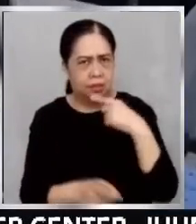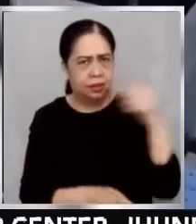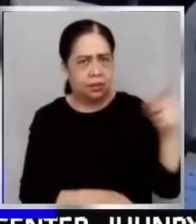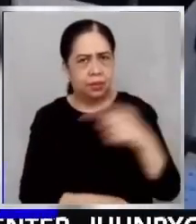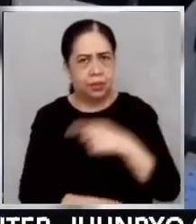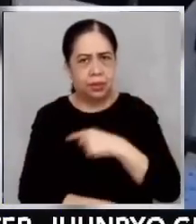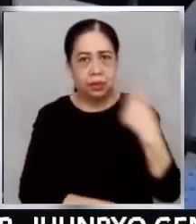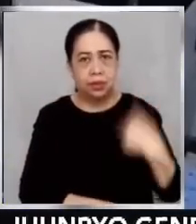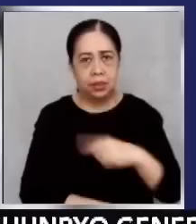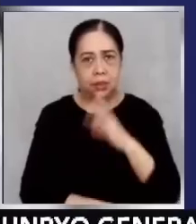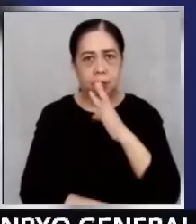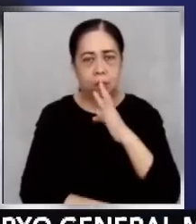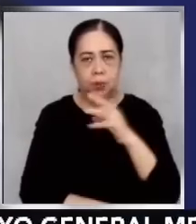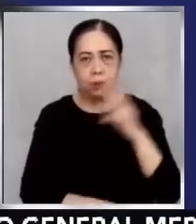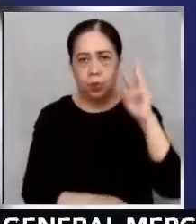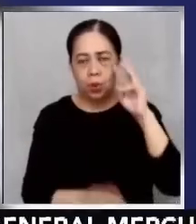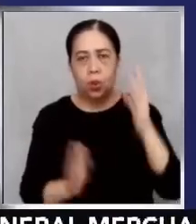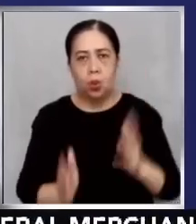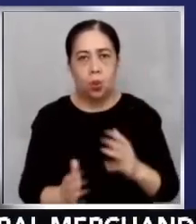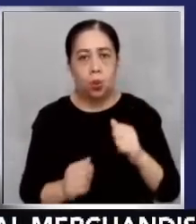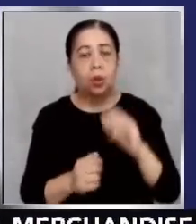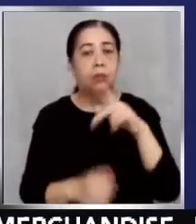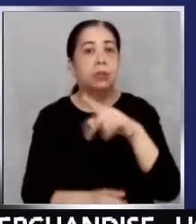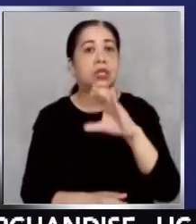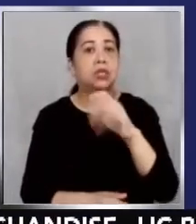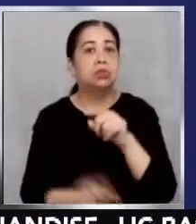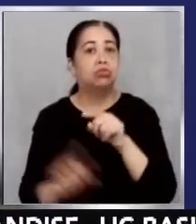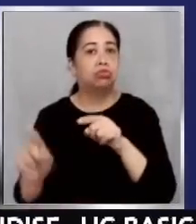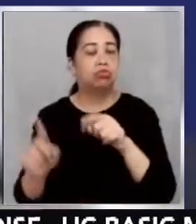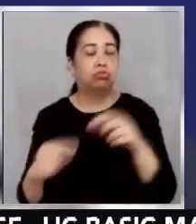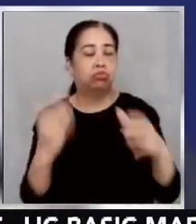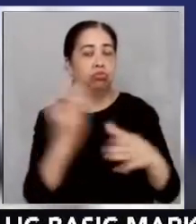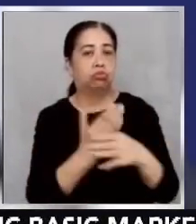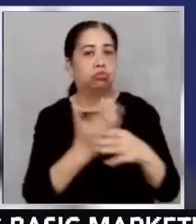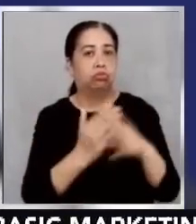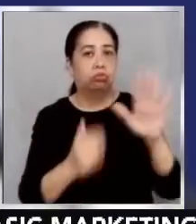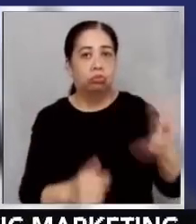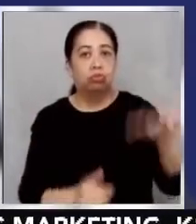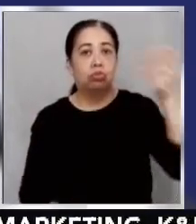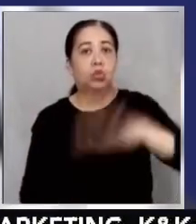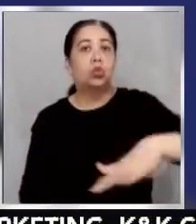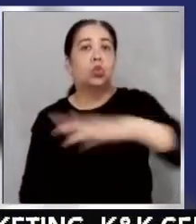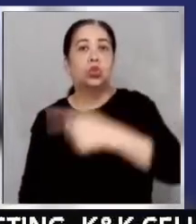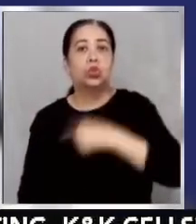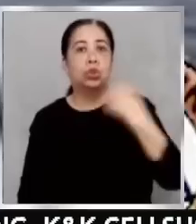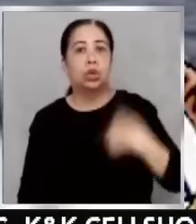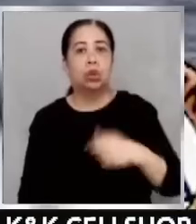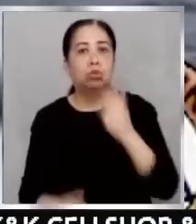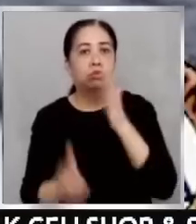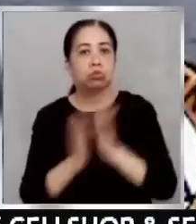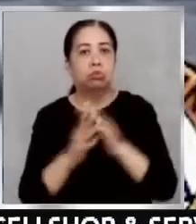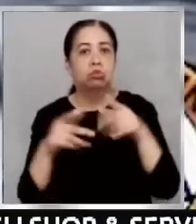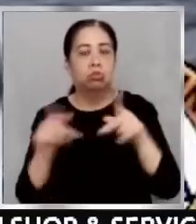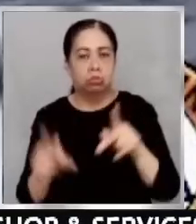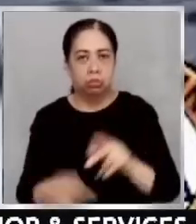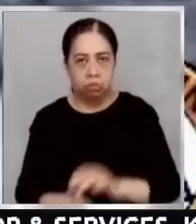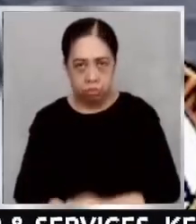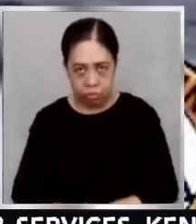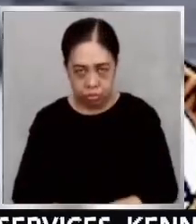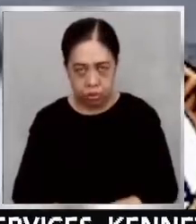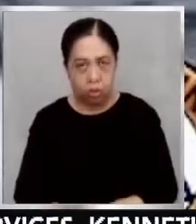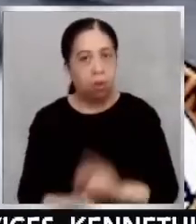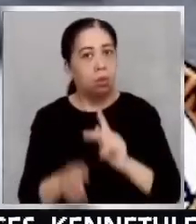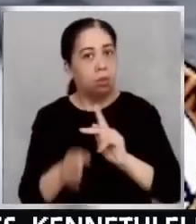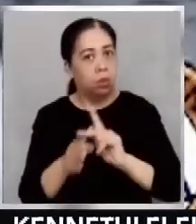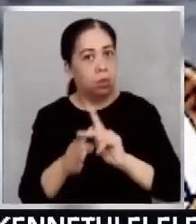Wang Wenbin, ang PCG ang nanghimasok sa teritoryo ng China nang walang anilang pahintulot. Professional at restrained